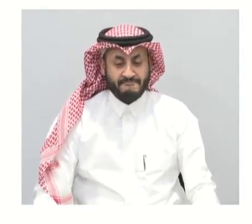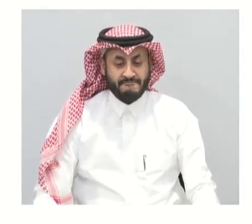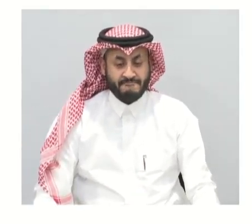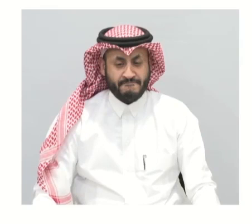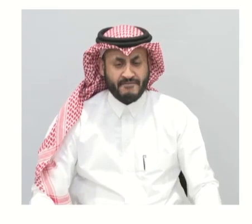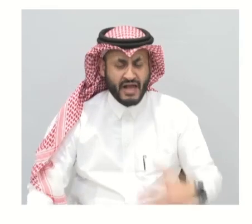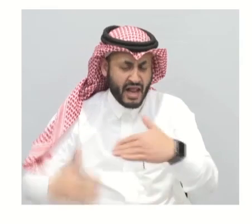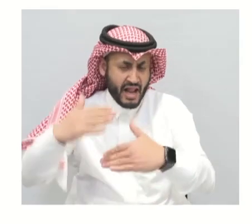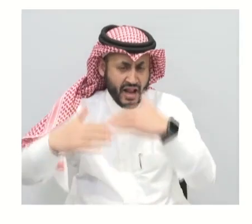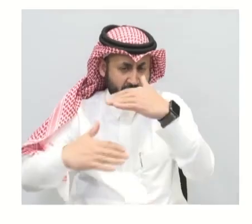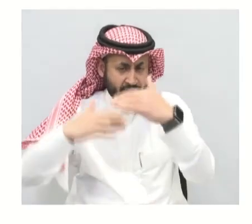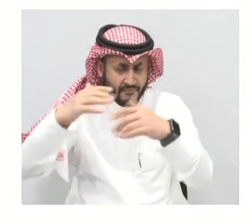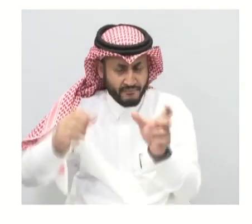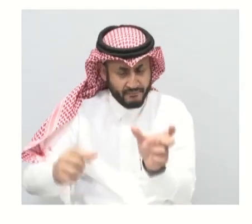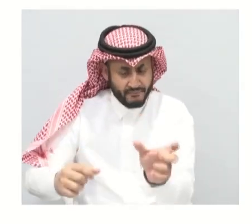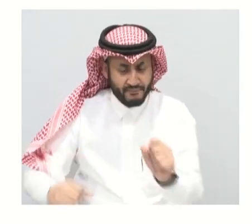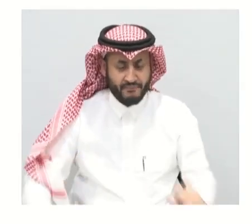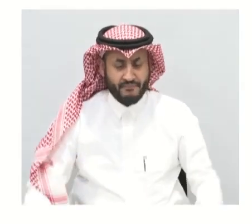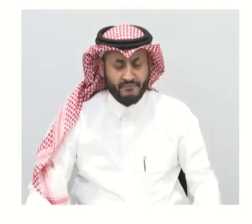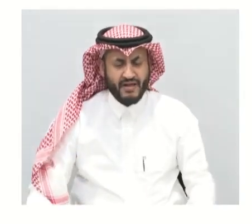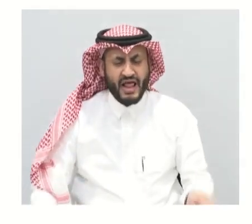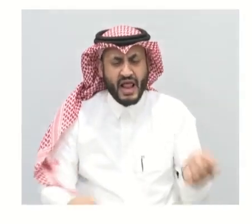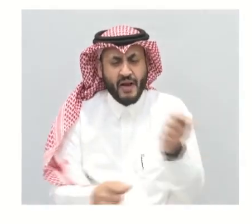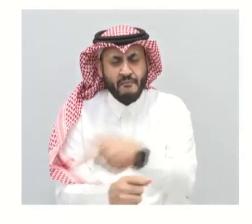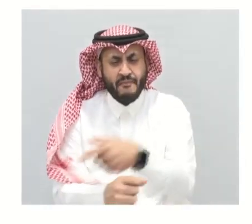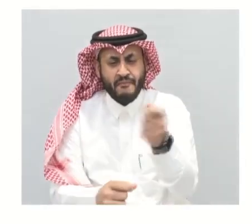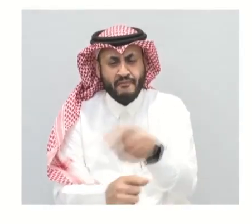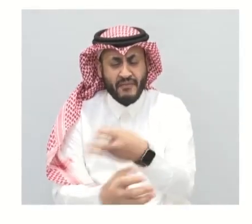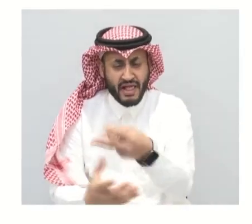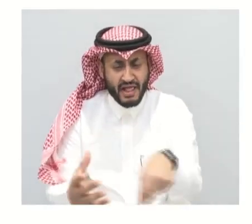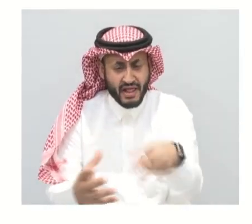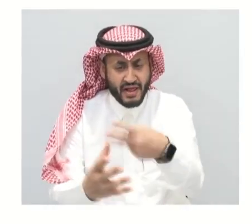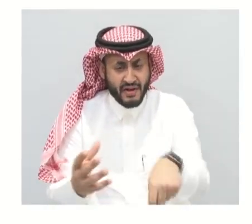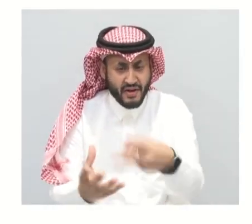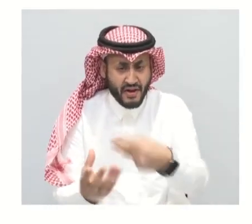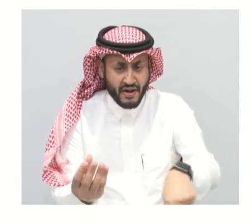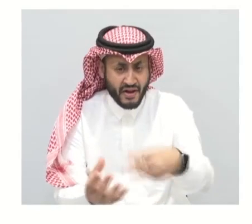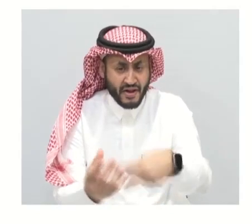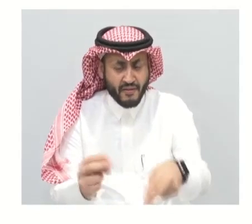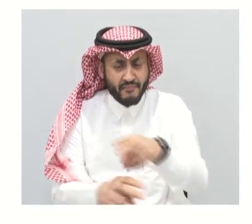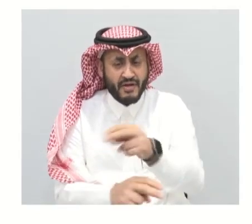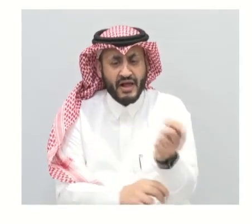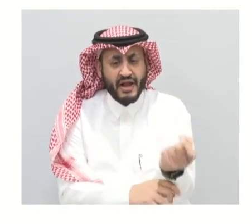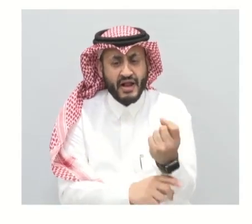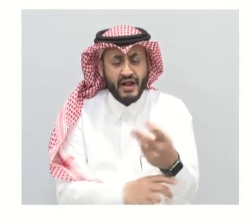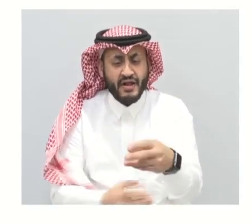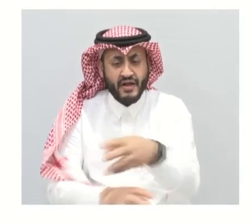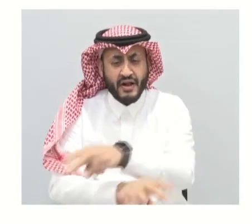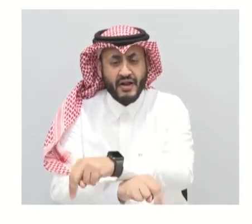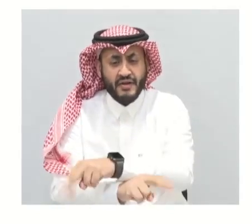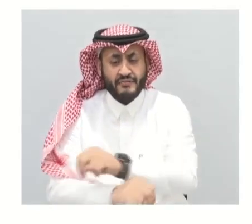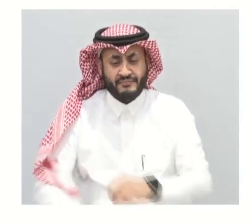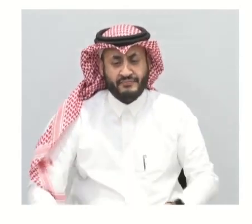تتكون فراغ من فضلات النباتات والحيوانات وبقاياها